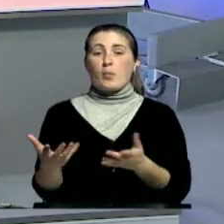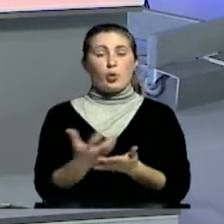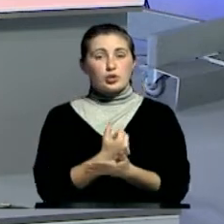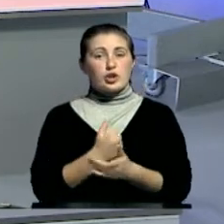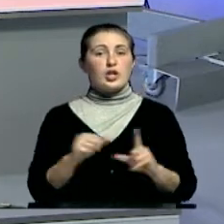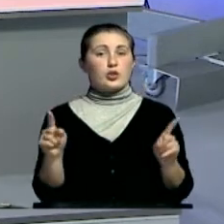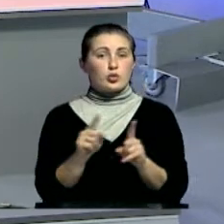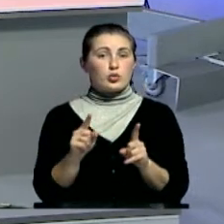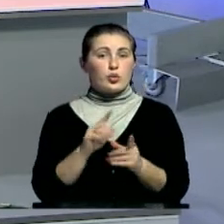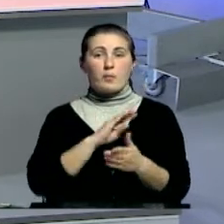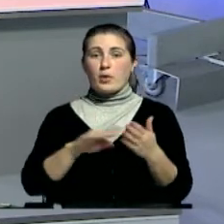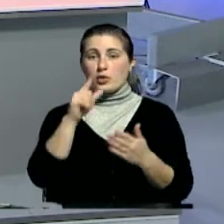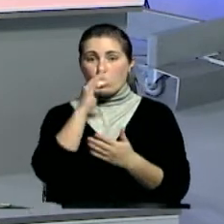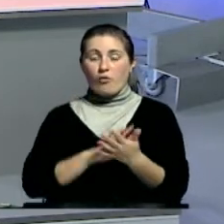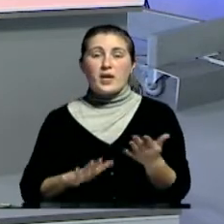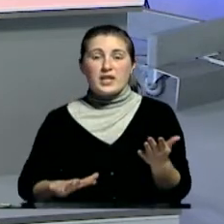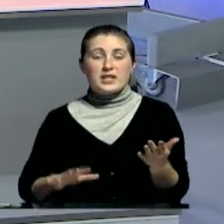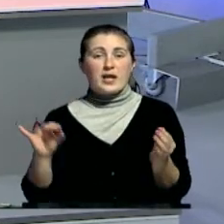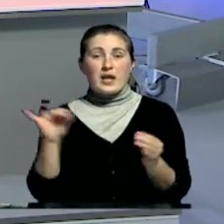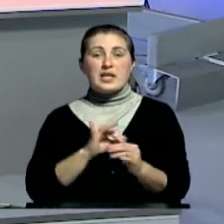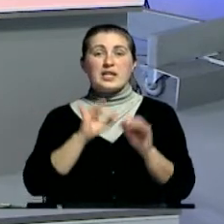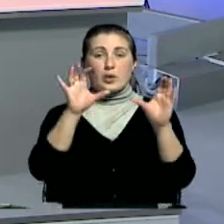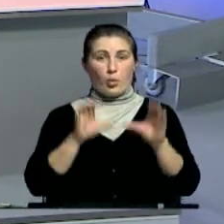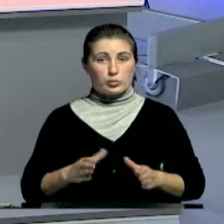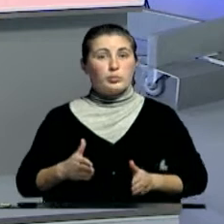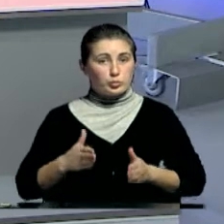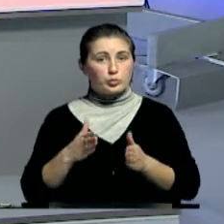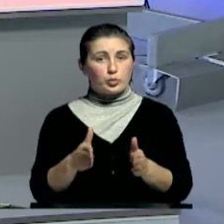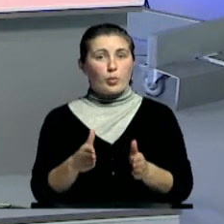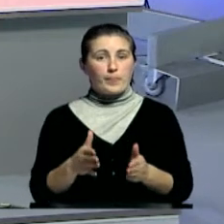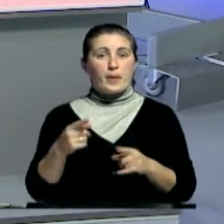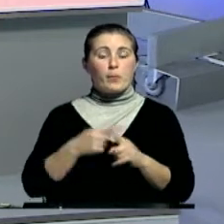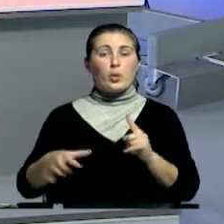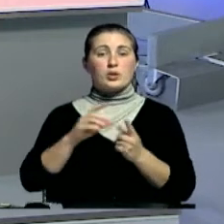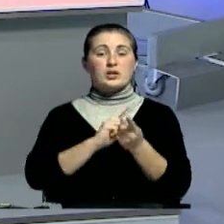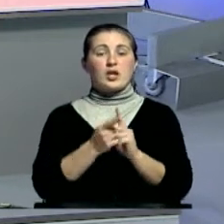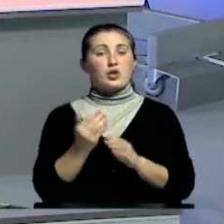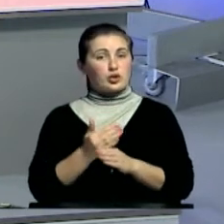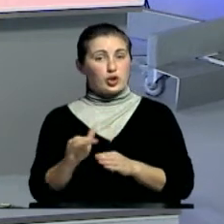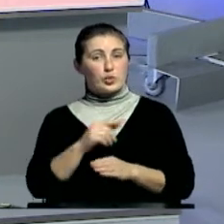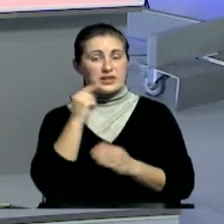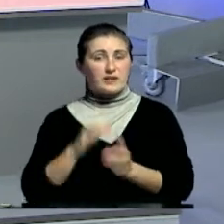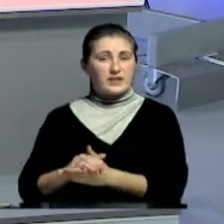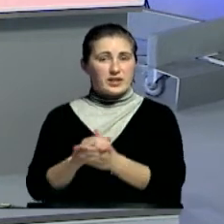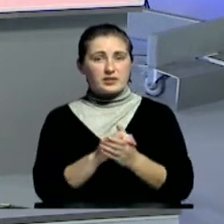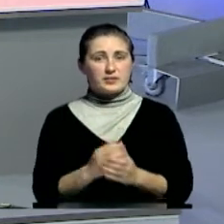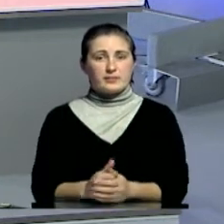что без кровопролития и законным путем полуостров стал частью Российской